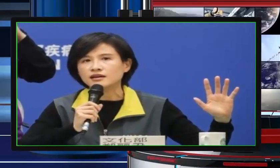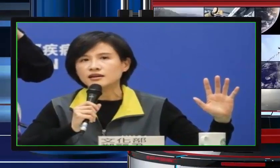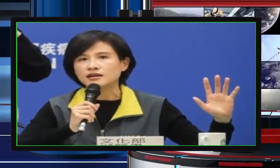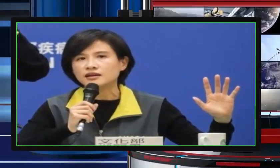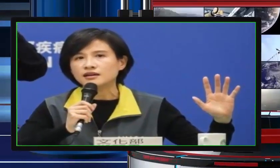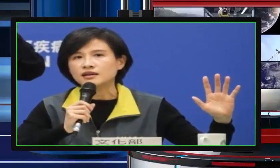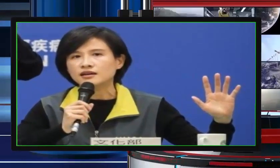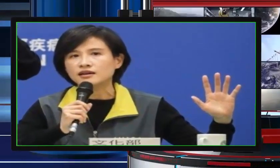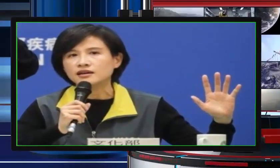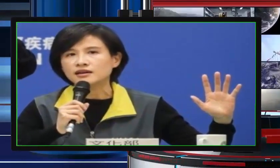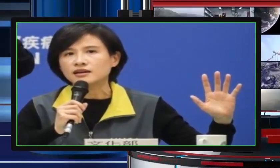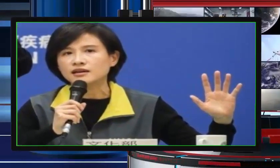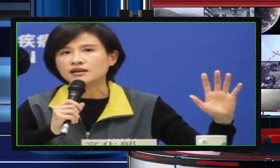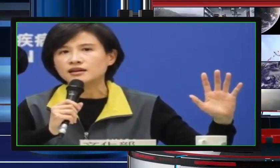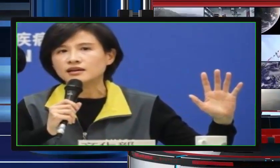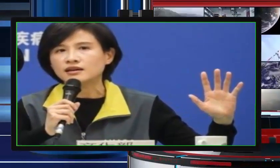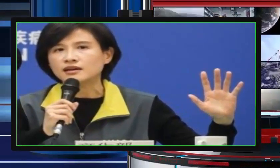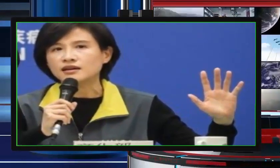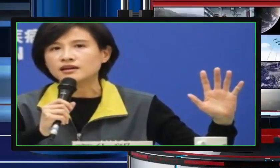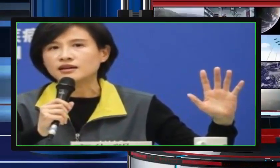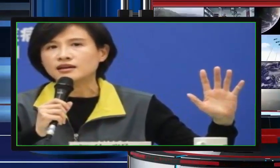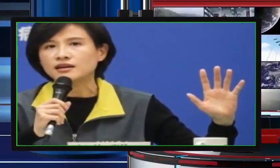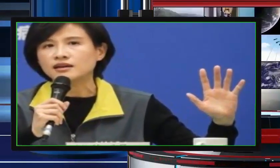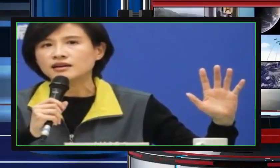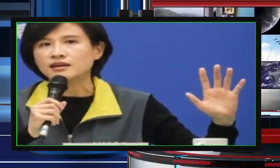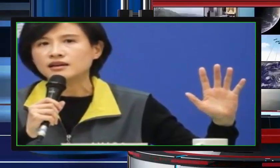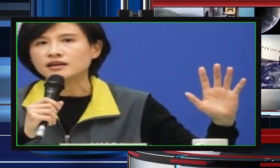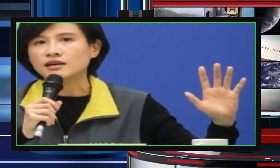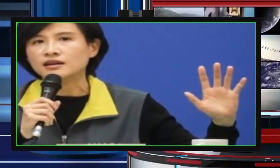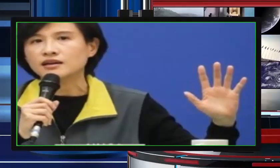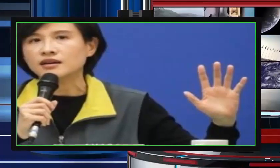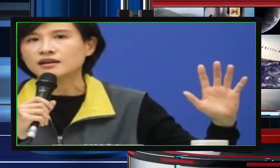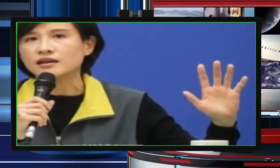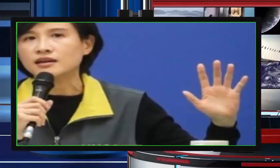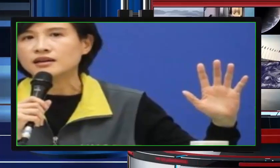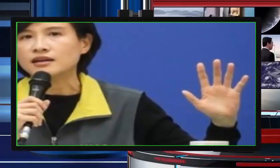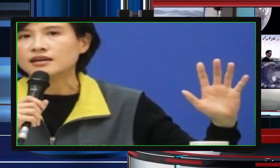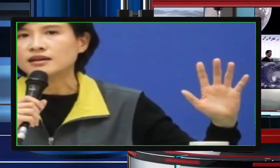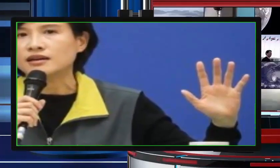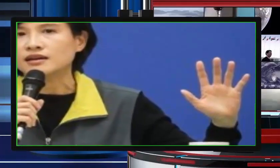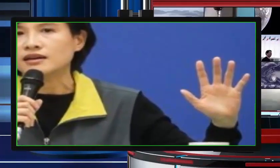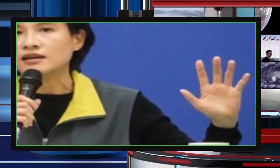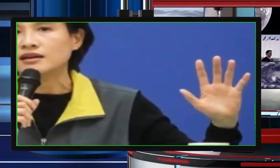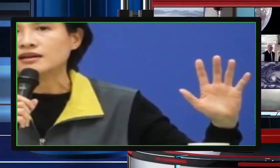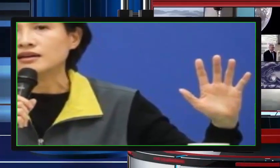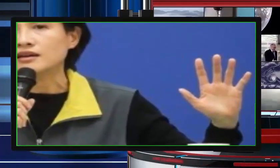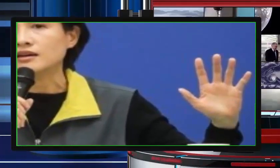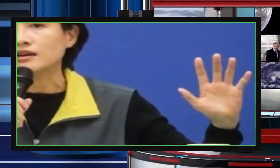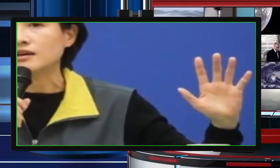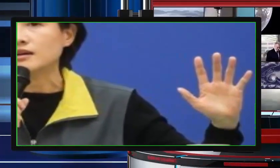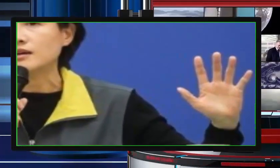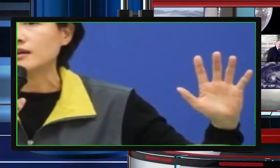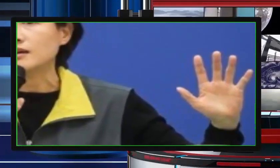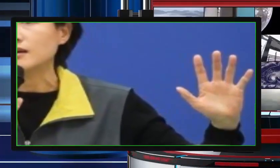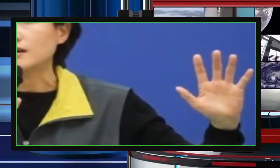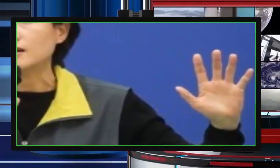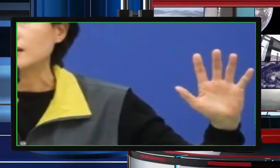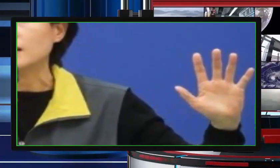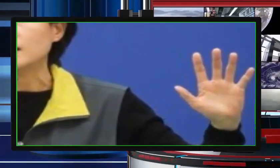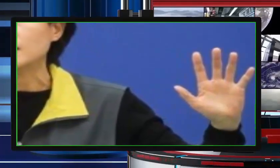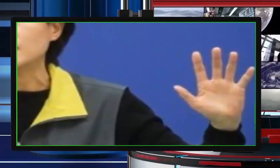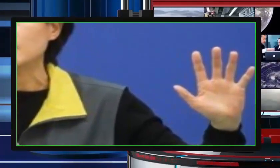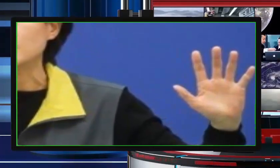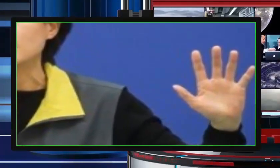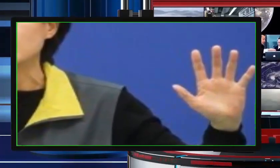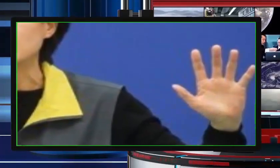闭馆消毒，节目取消。指挥中心指挥官表示，目前已掌握21人需居家隔